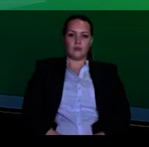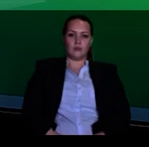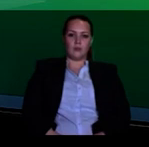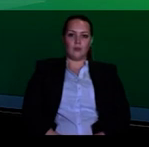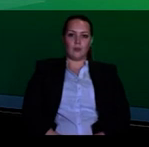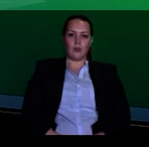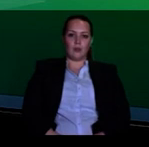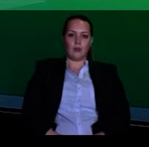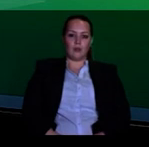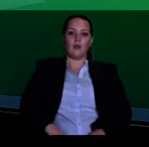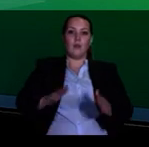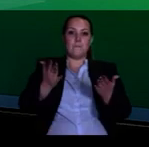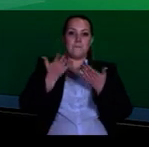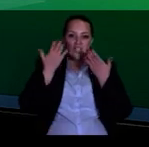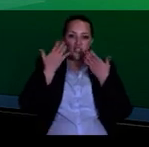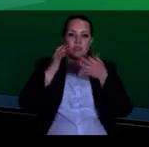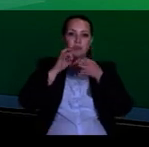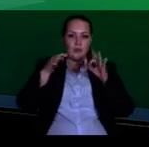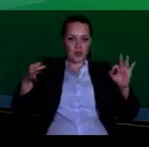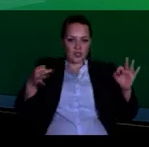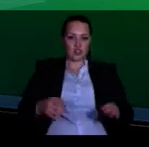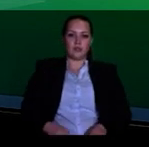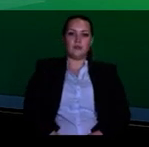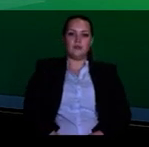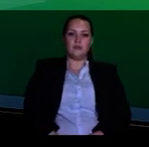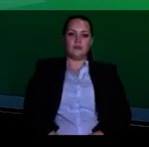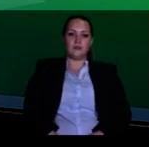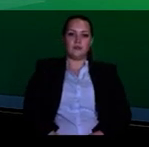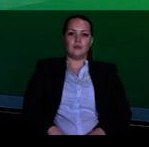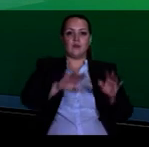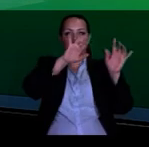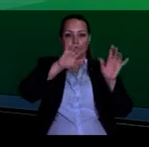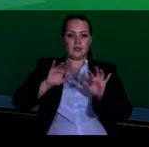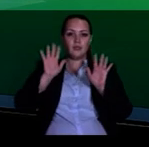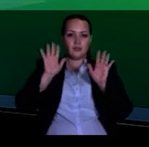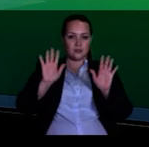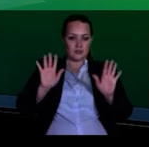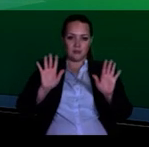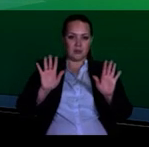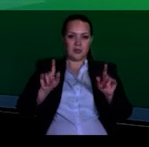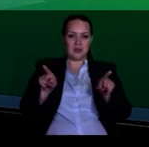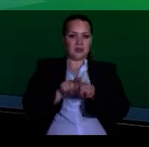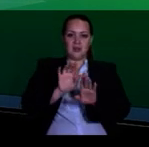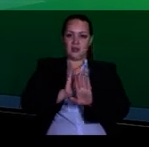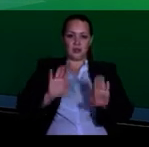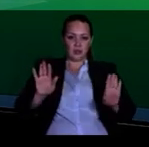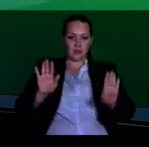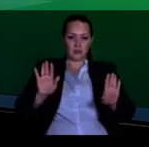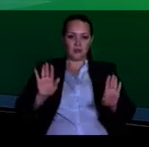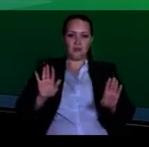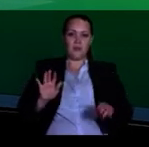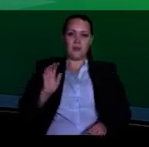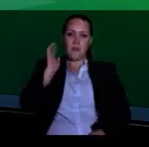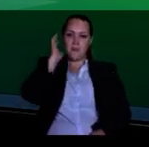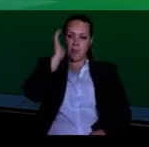Прочитайте, пожалуйста, предложение. Снег теперь уже не тот. Потемнел он в